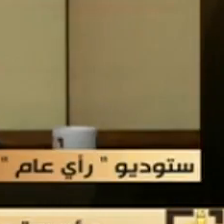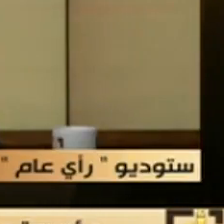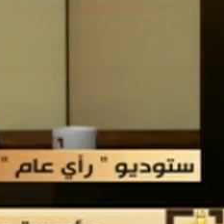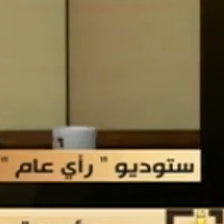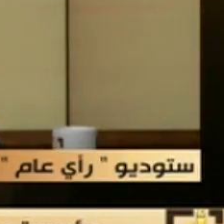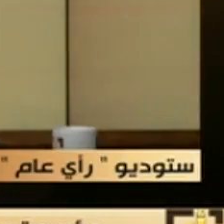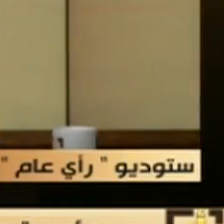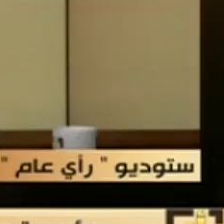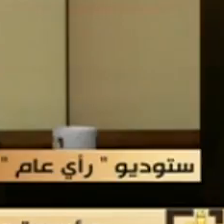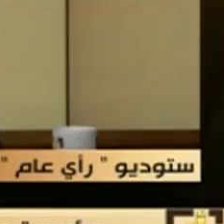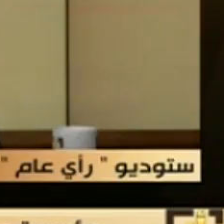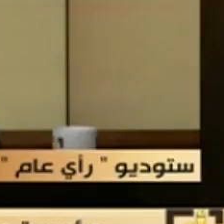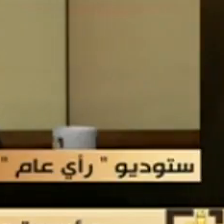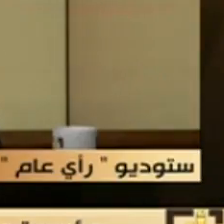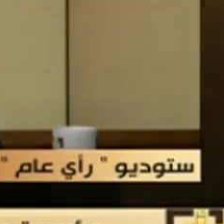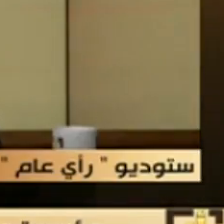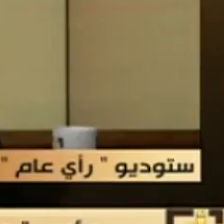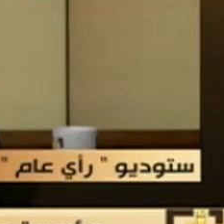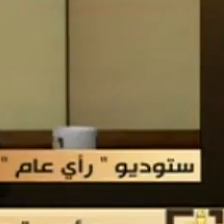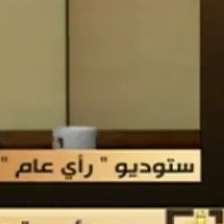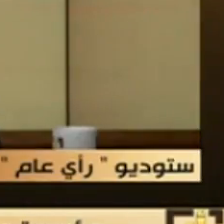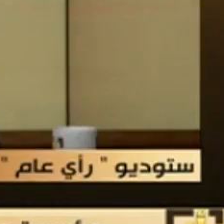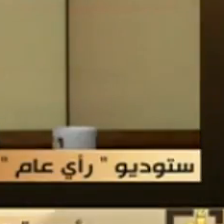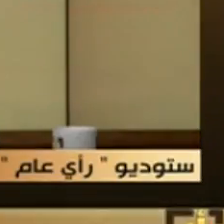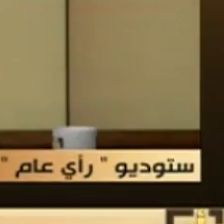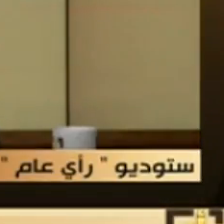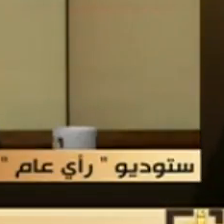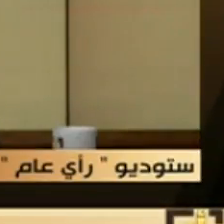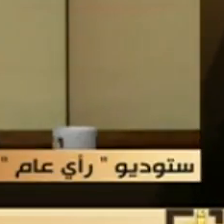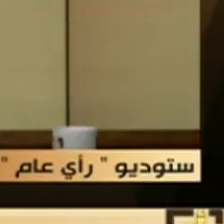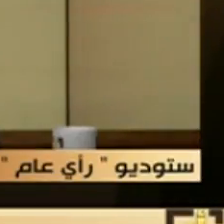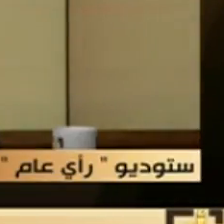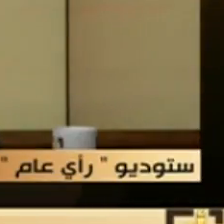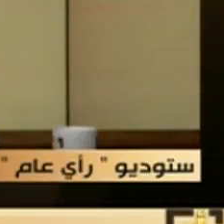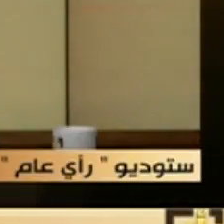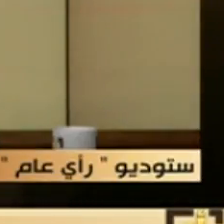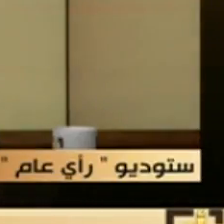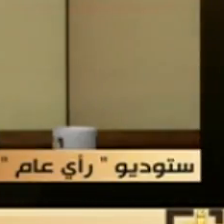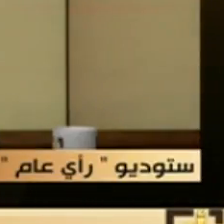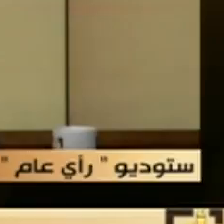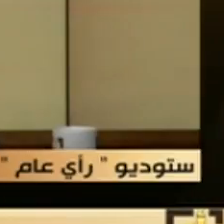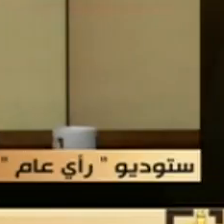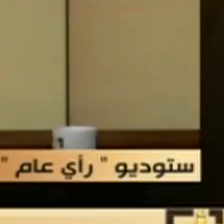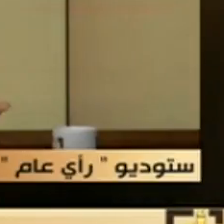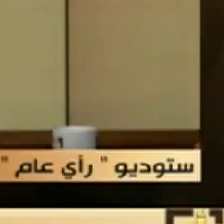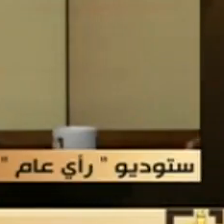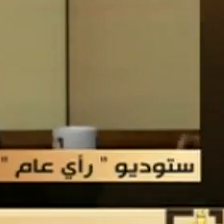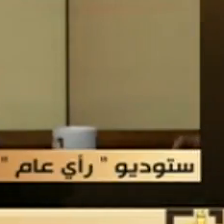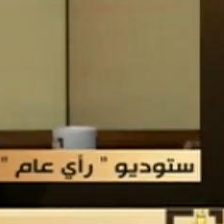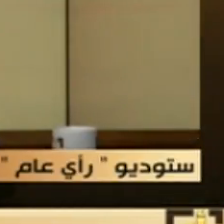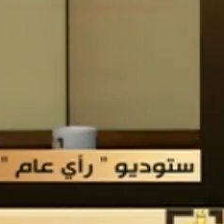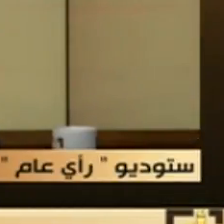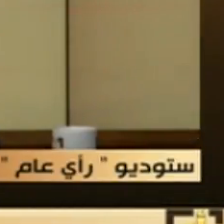الشارع، بعض المواقف يعني خلينا نقول مواقف سلبيه، مواقف مش ظريفه؟ هل ده حاصل معاكم بشكل كبير، ولو حاجه